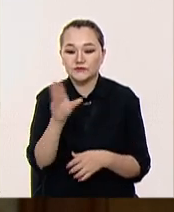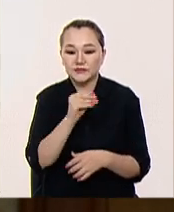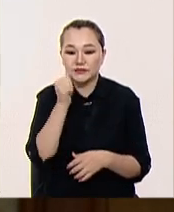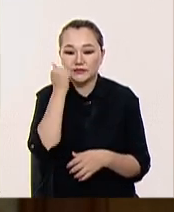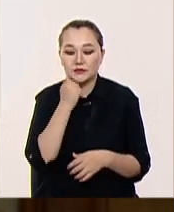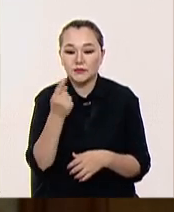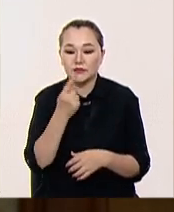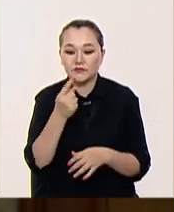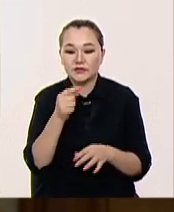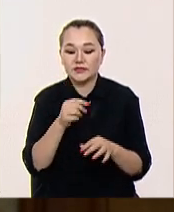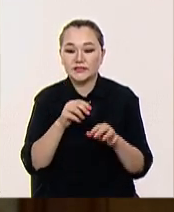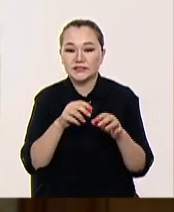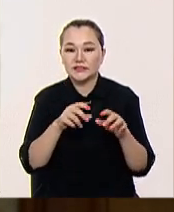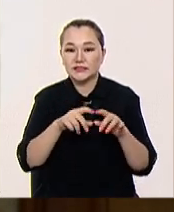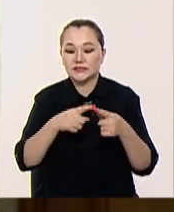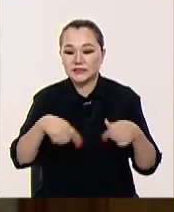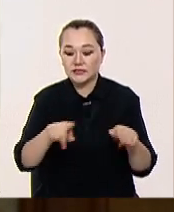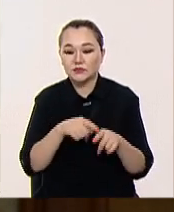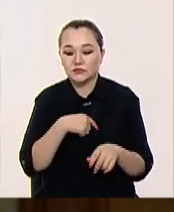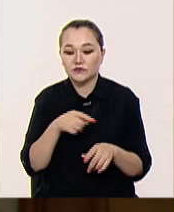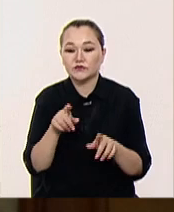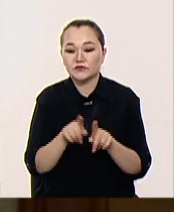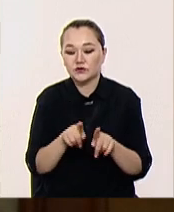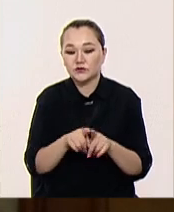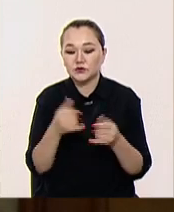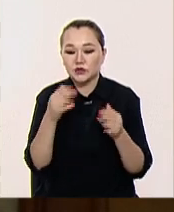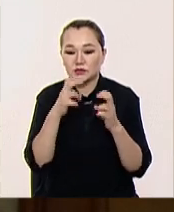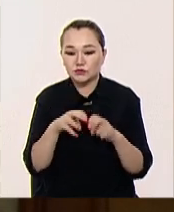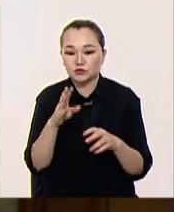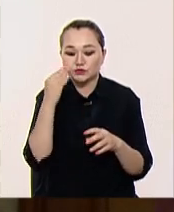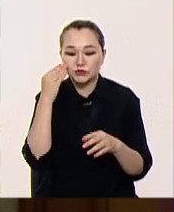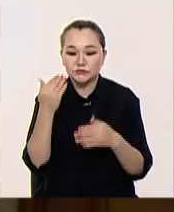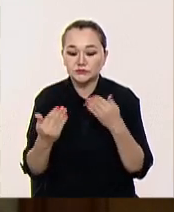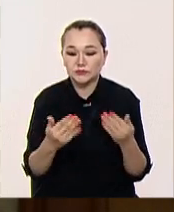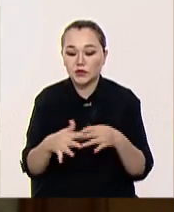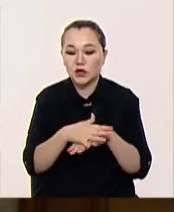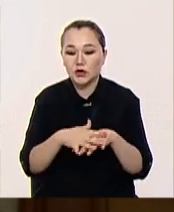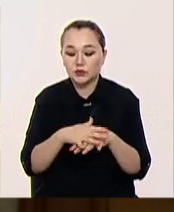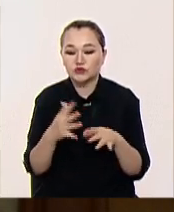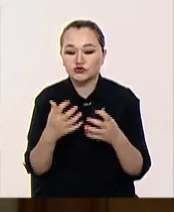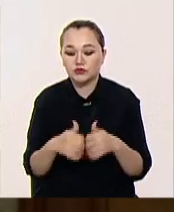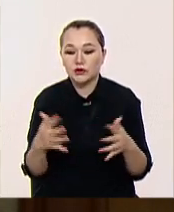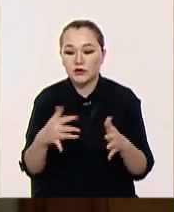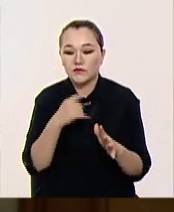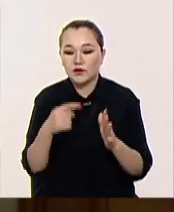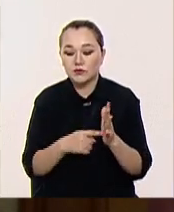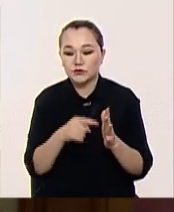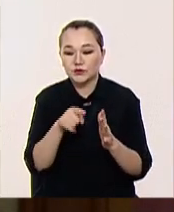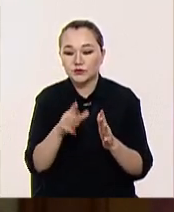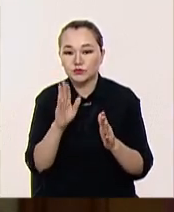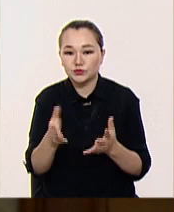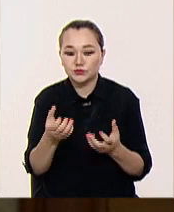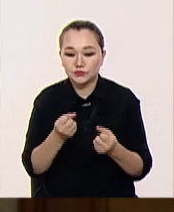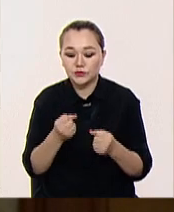Но и все равно мы сейчас посмотрим на мнение общественности, учтем какие-то вопросы, и там уже будет